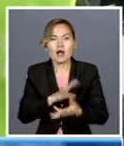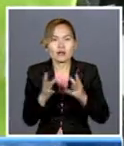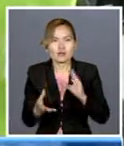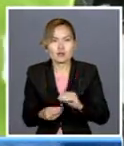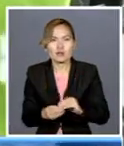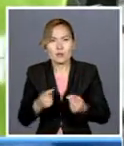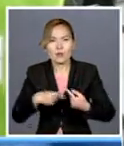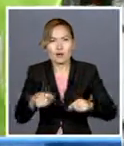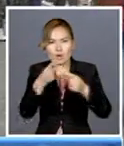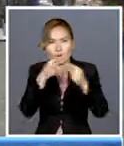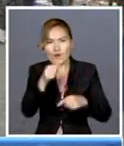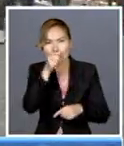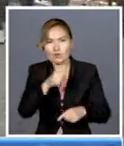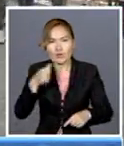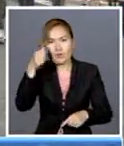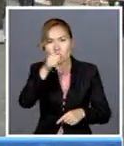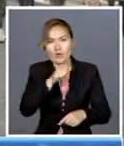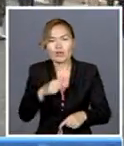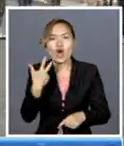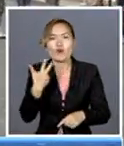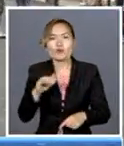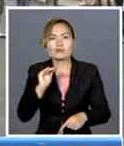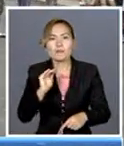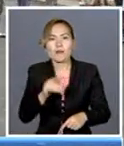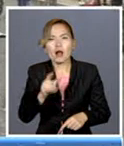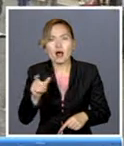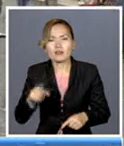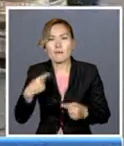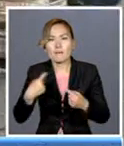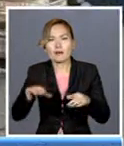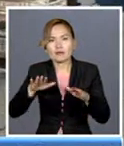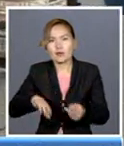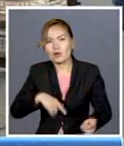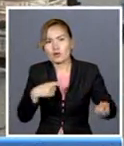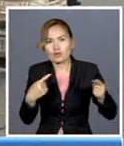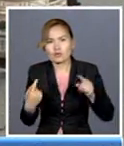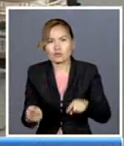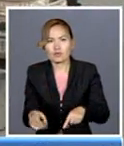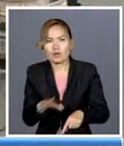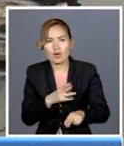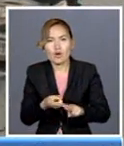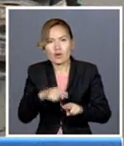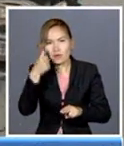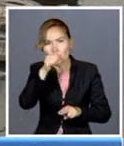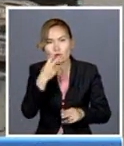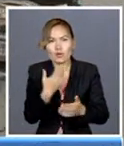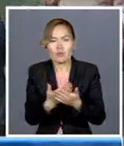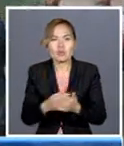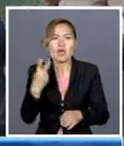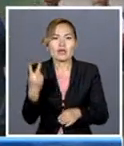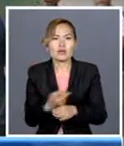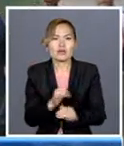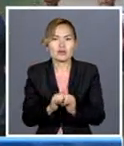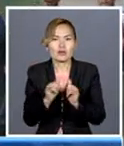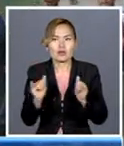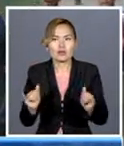агенттігінің мәліметінше, былтырға Венесуэланың 30 мыңдай азаматы өзге елдерден пана сұраған екен. Биыл бұл көрсеткіш шамамен 2 есеге